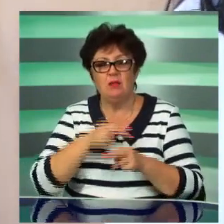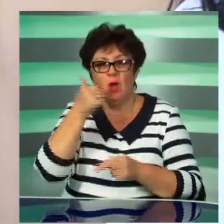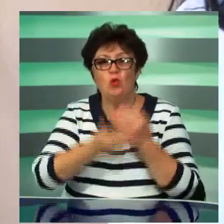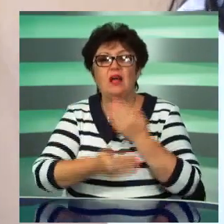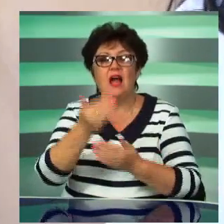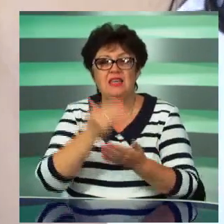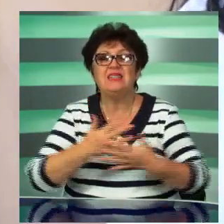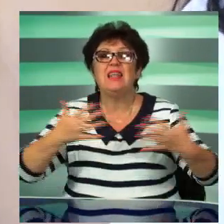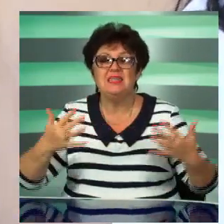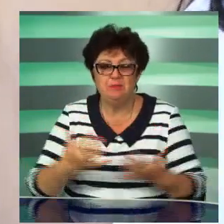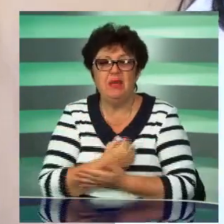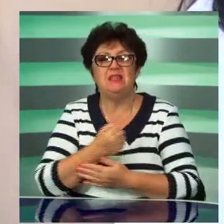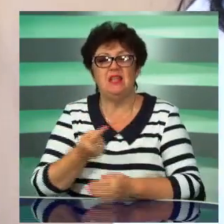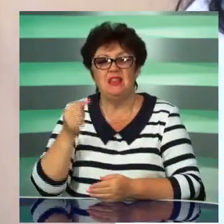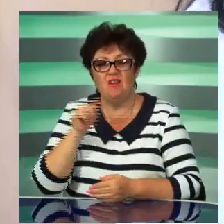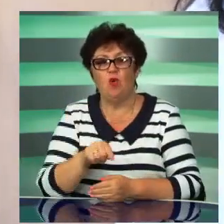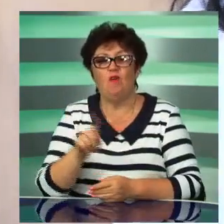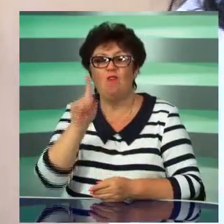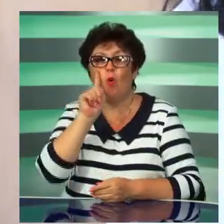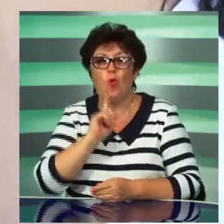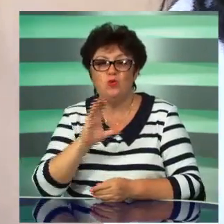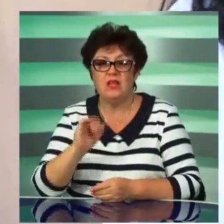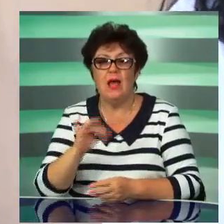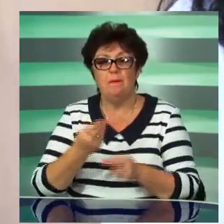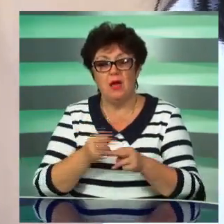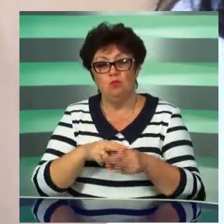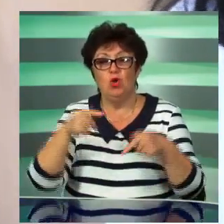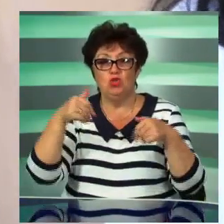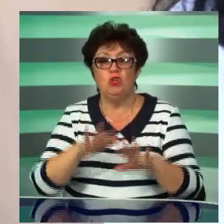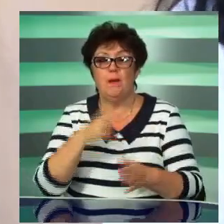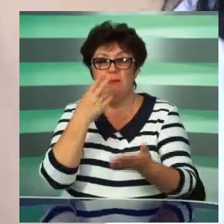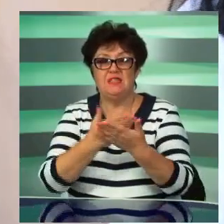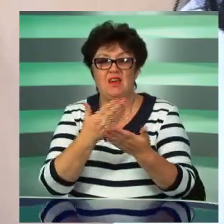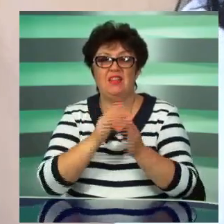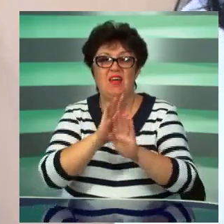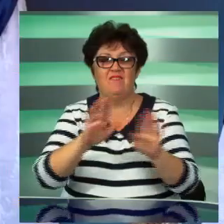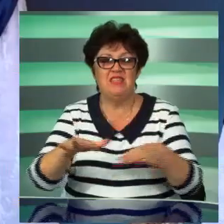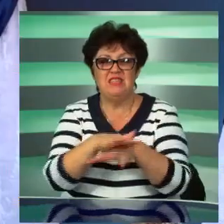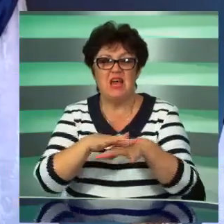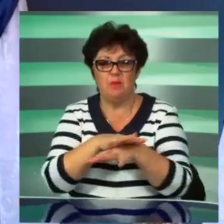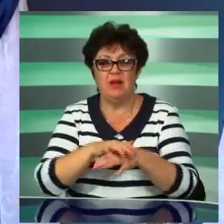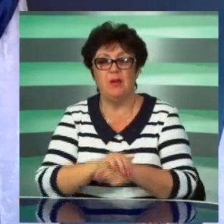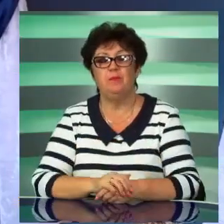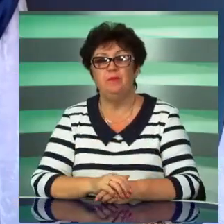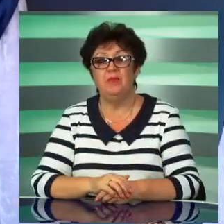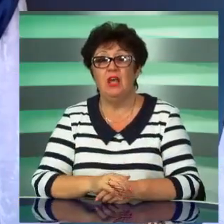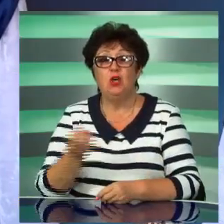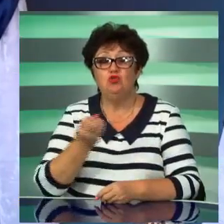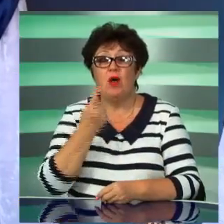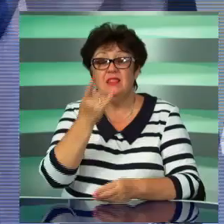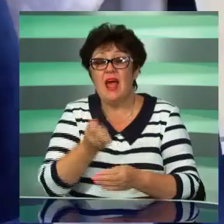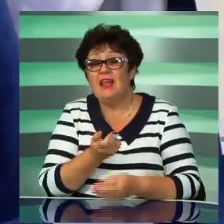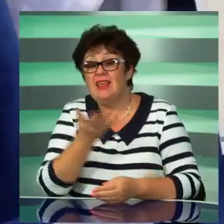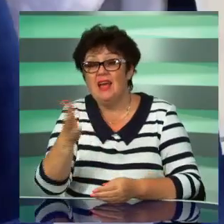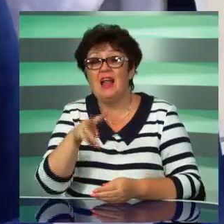наконец-то мы добились того вкуса. И поэтому решили его представить на этой ярмарке. Еще одна линейка стародубских